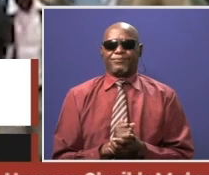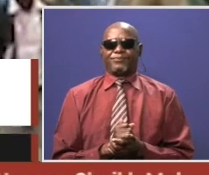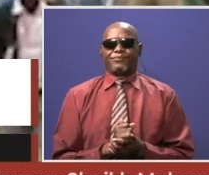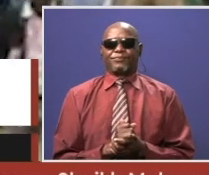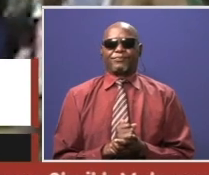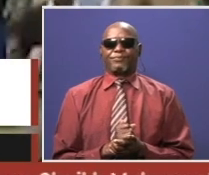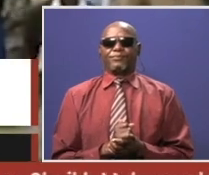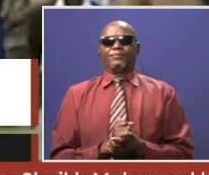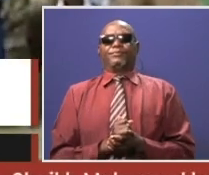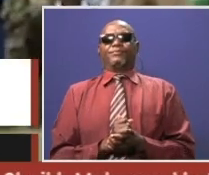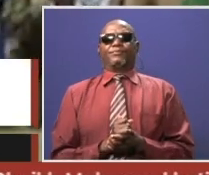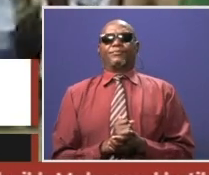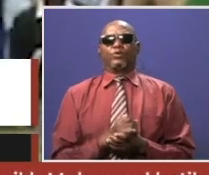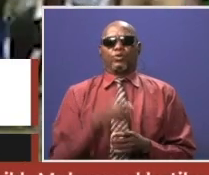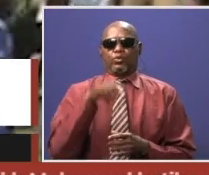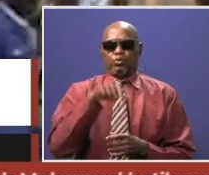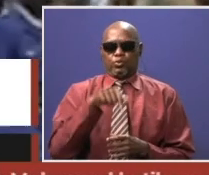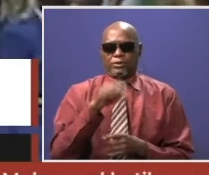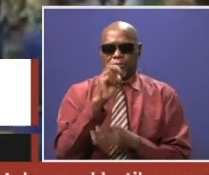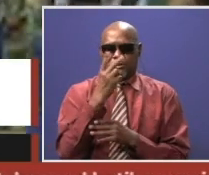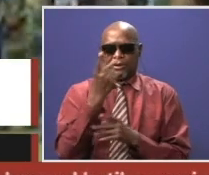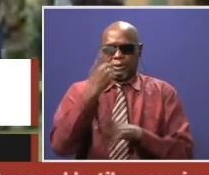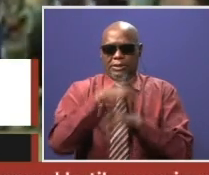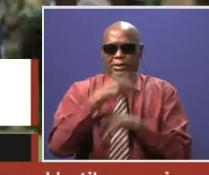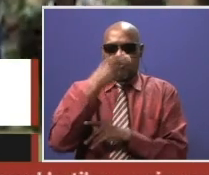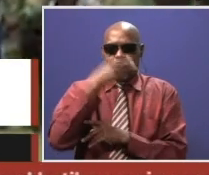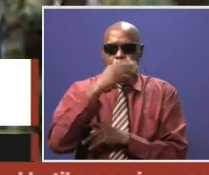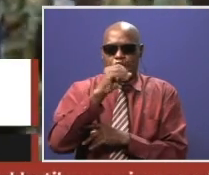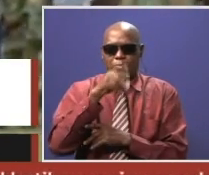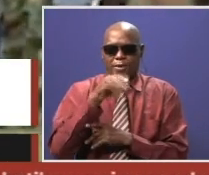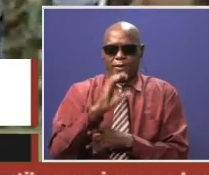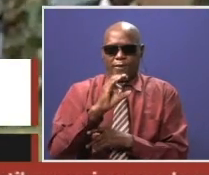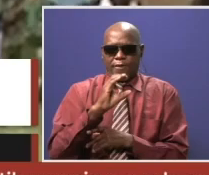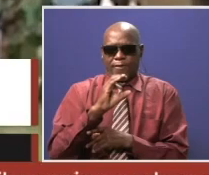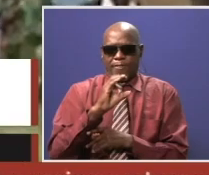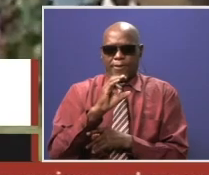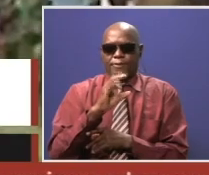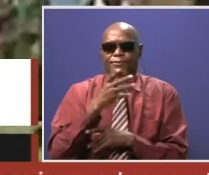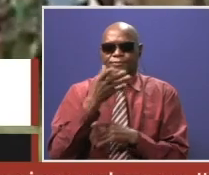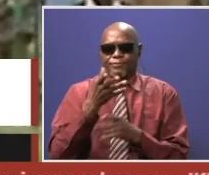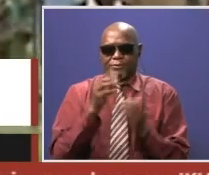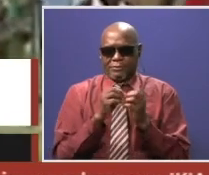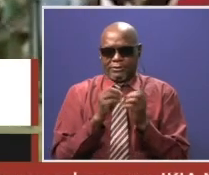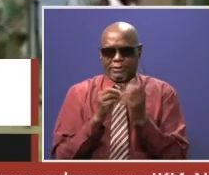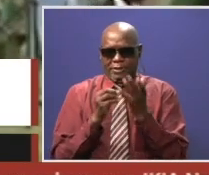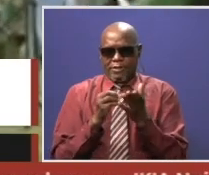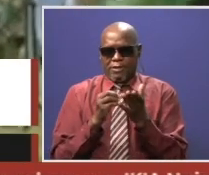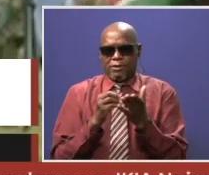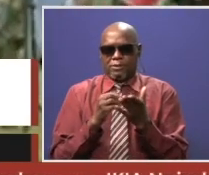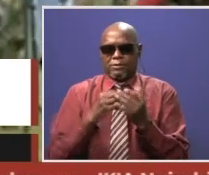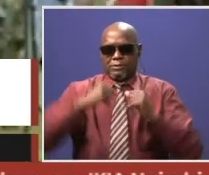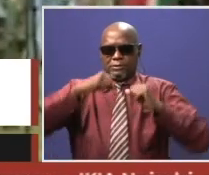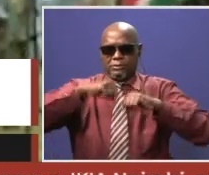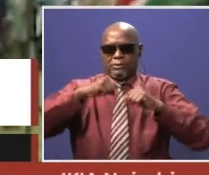Leo imekuwa ni siku ya pili ya mkutano wa Hobic ambapo utiaji saini rasmi wa maelewano ulifanyika. Ikiongozwa na Gavana